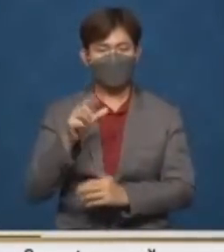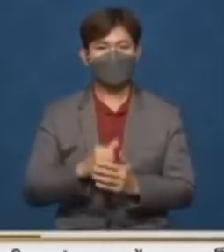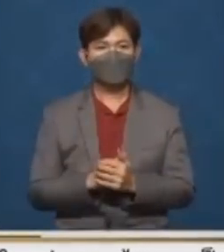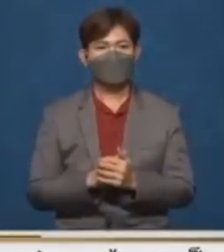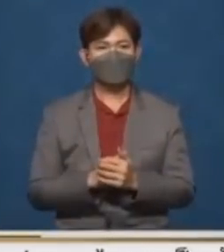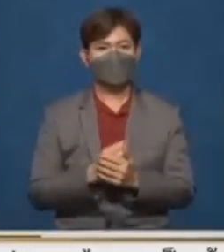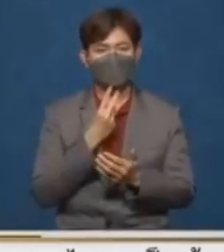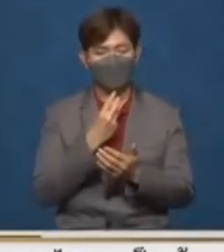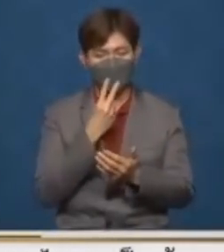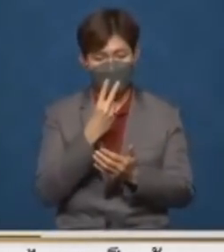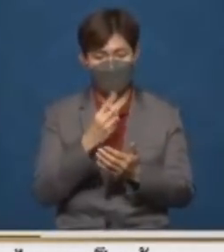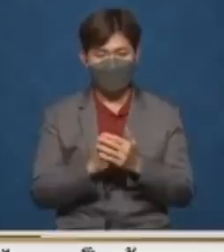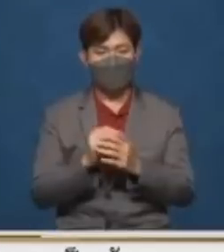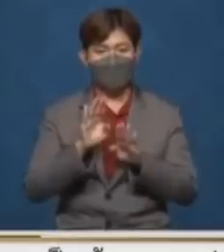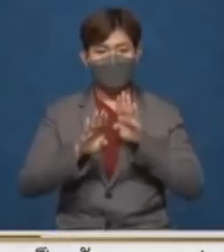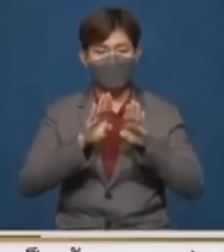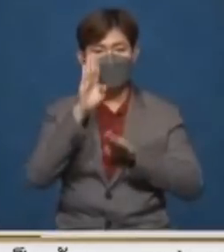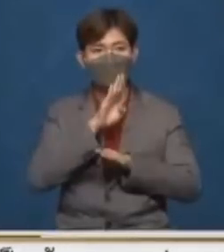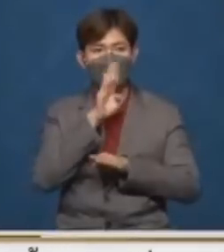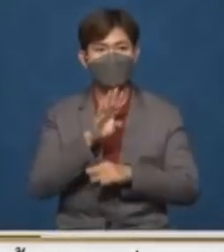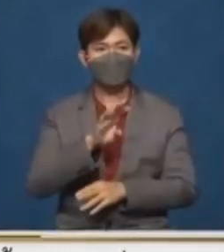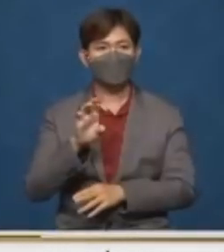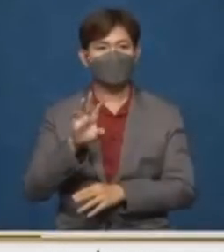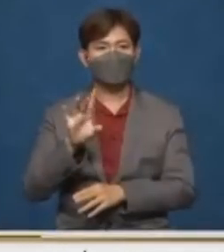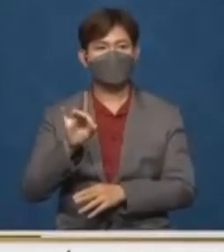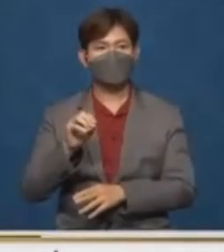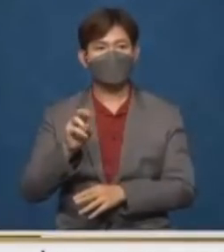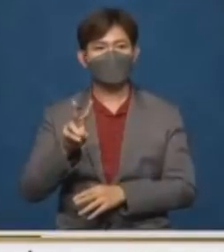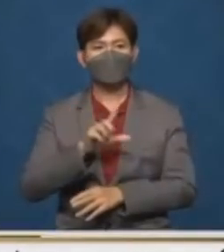บาซิล 438 ร้บน5 ที่ครั